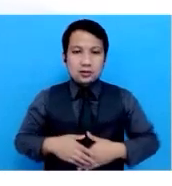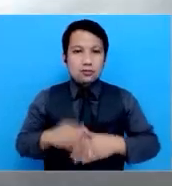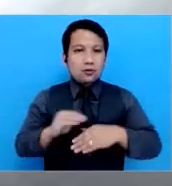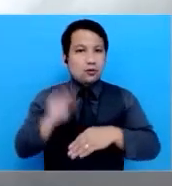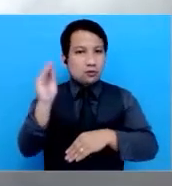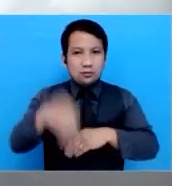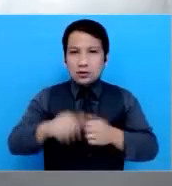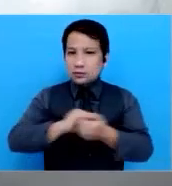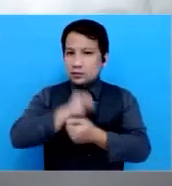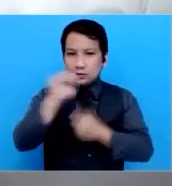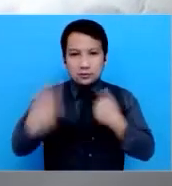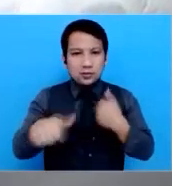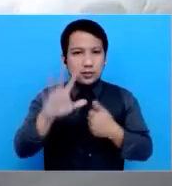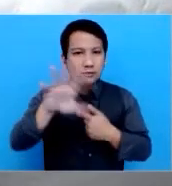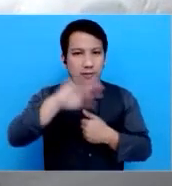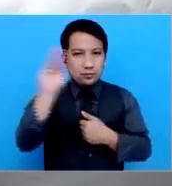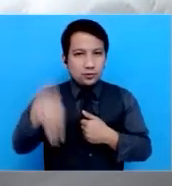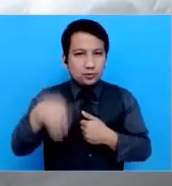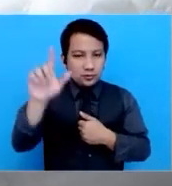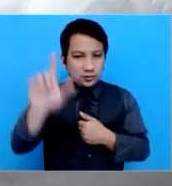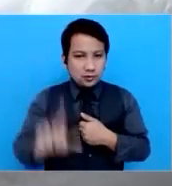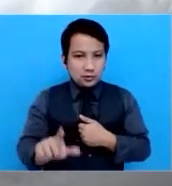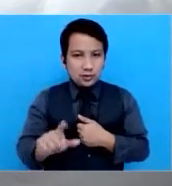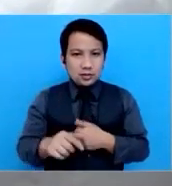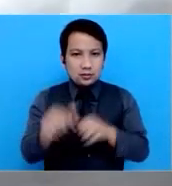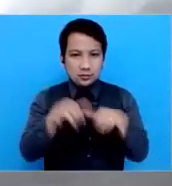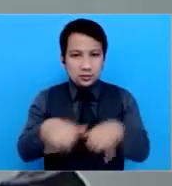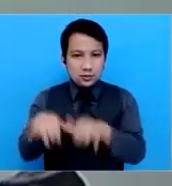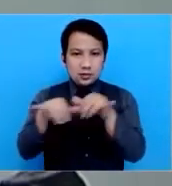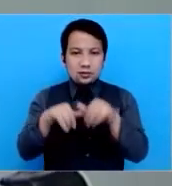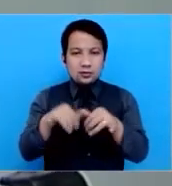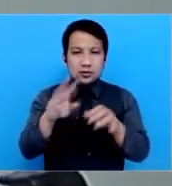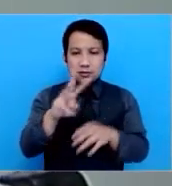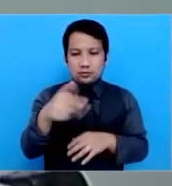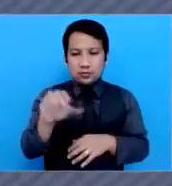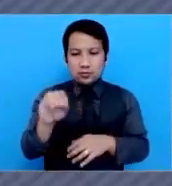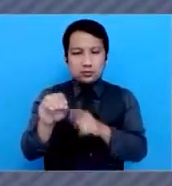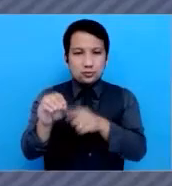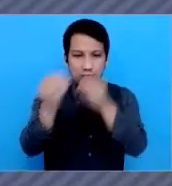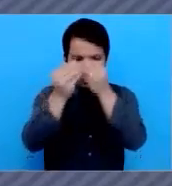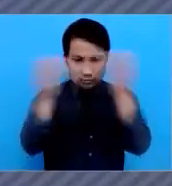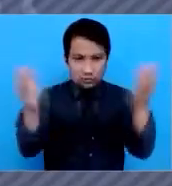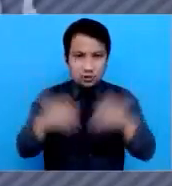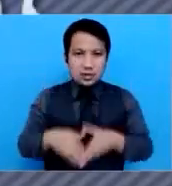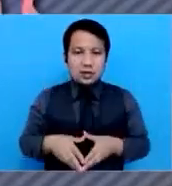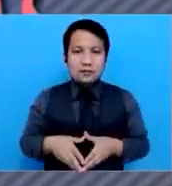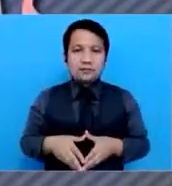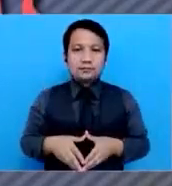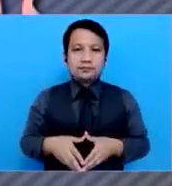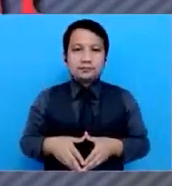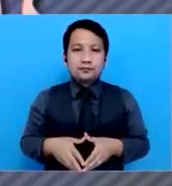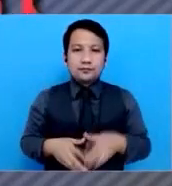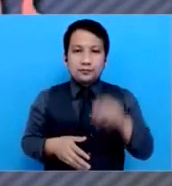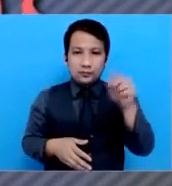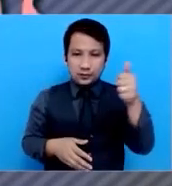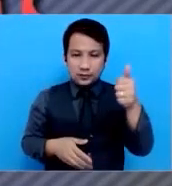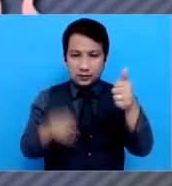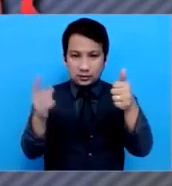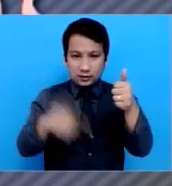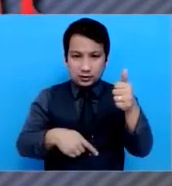niyan sa 5% pababa na standard ng World Health Organization. Kumbaga, sa kada 10 tinetest sa